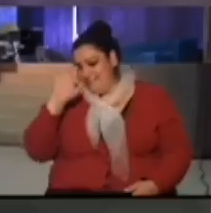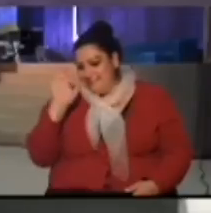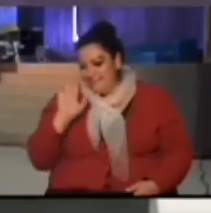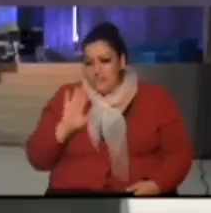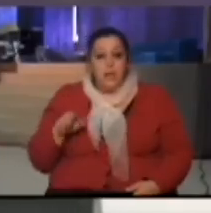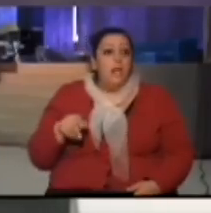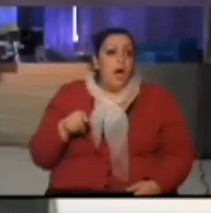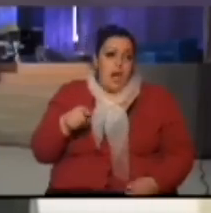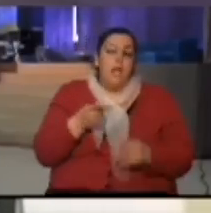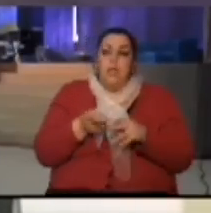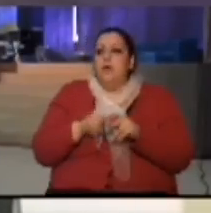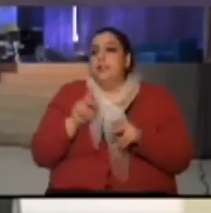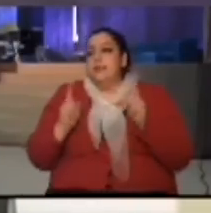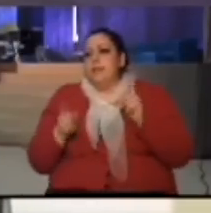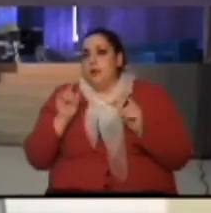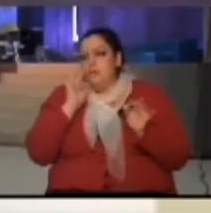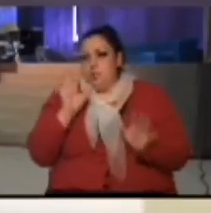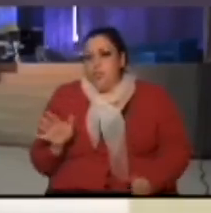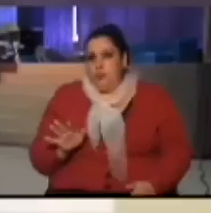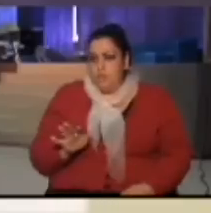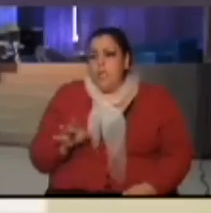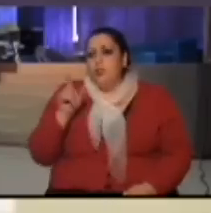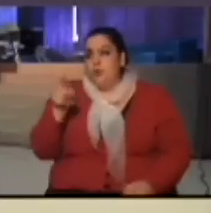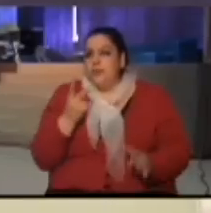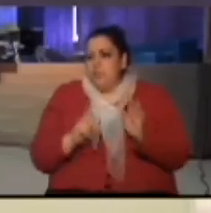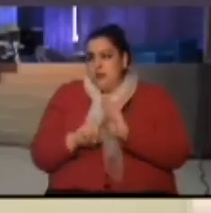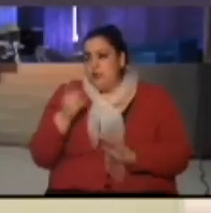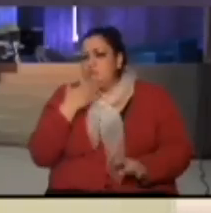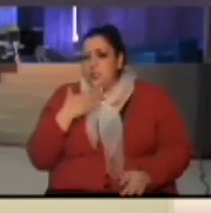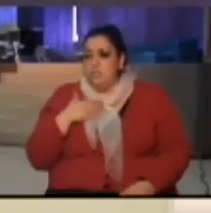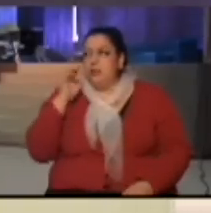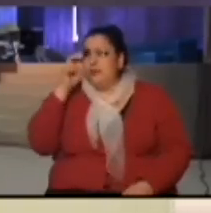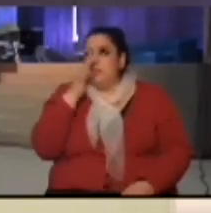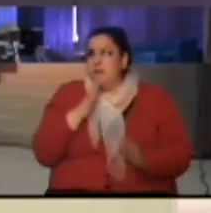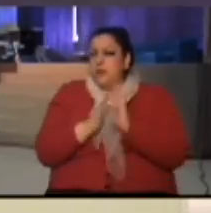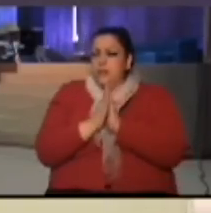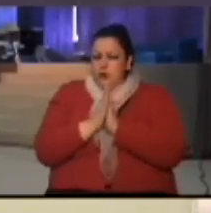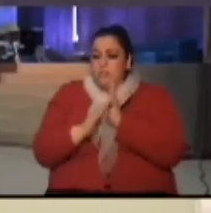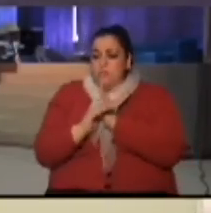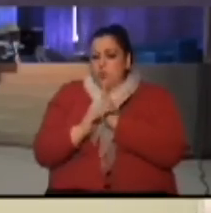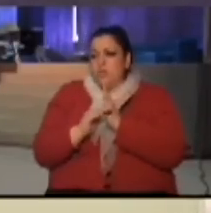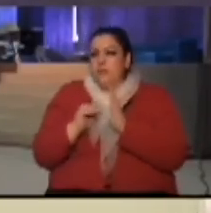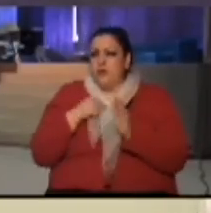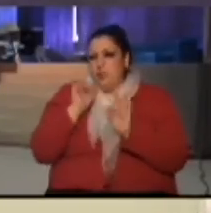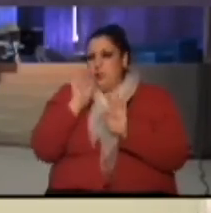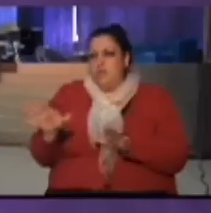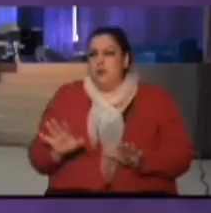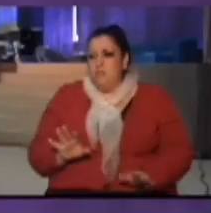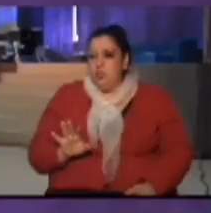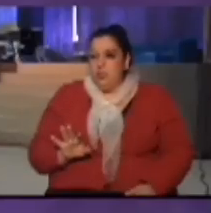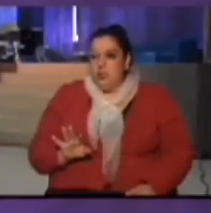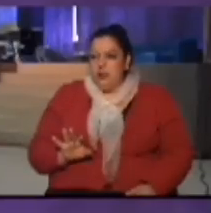դու իրոք այդ մարդուն կգնահատել, դու այդ մարդուն կսիրես ինձ, ոնց որ այդ մարդը կա, ոչ թե գնա փոխվի, արի սիրեմ։